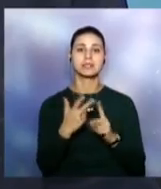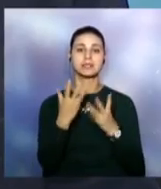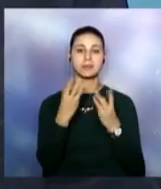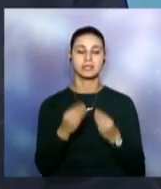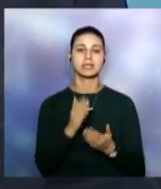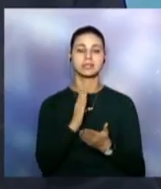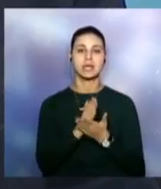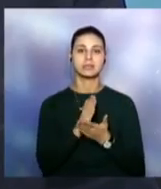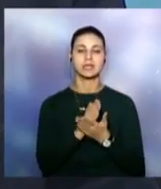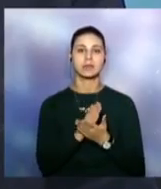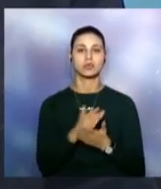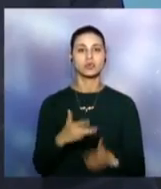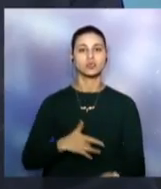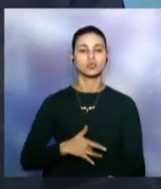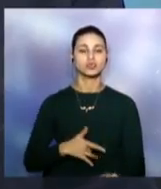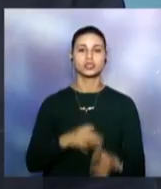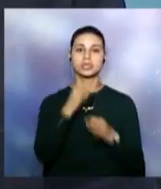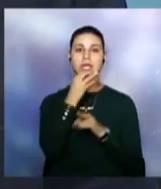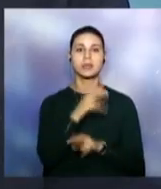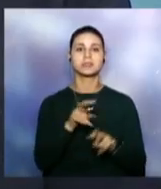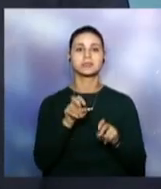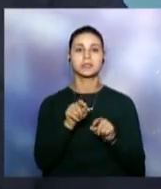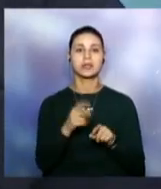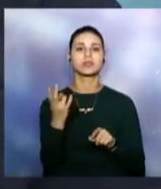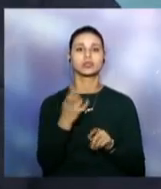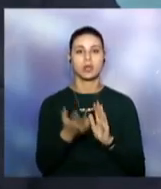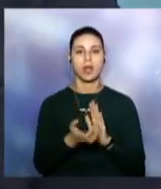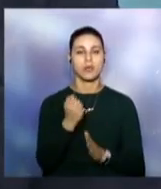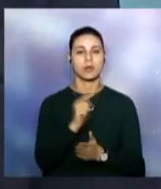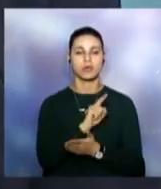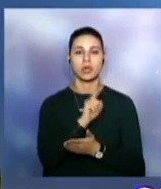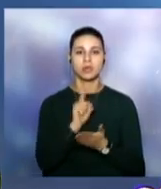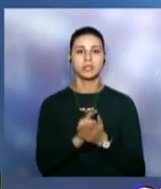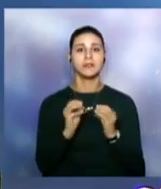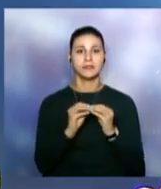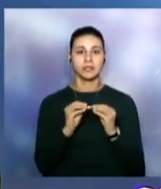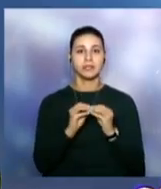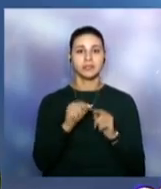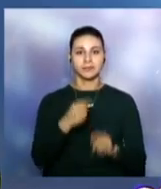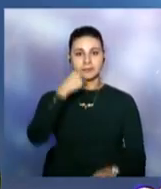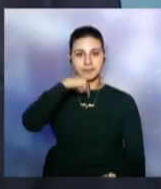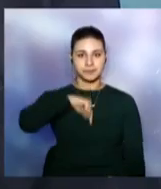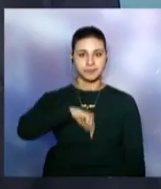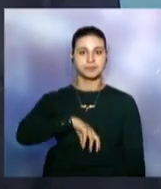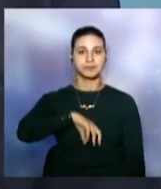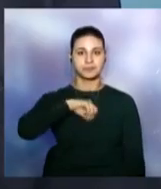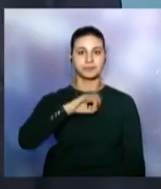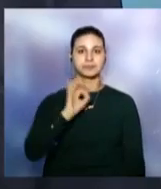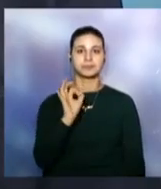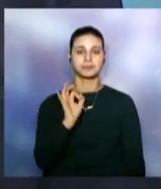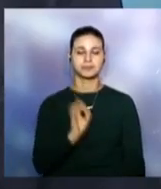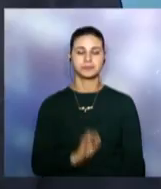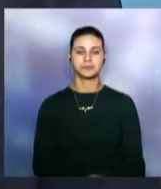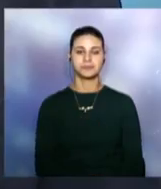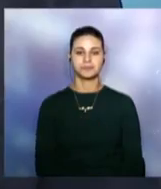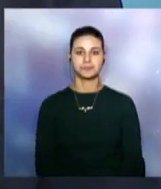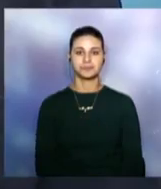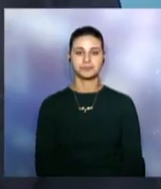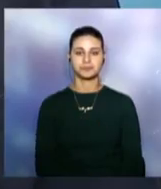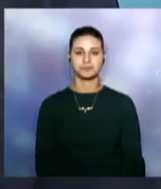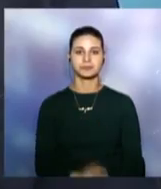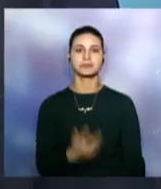არსებული კუჩი ნებისმიერი უცხო სხეული უნდა იქნეს ამოღებული. იგივე ტექნიკით? იგივე, რა თქმა უნდა, იგივე ტექნიკით. რა თქმა უნდა,